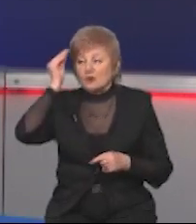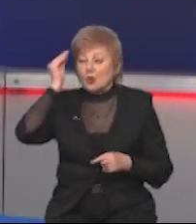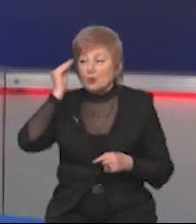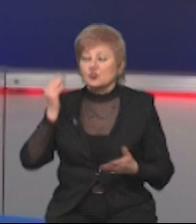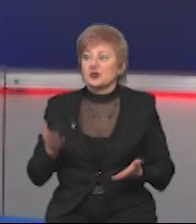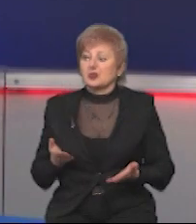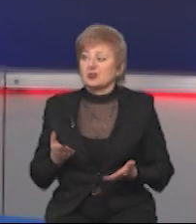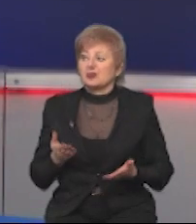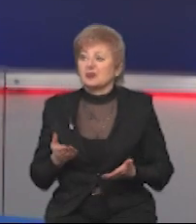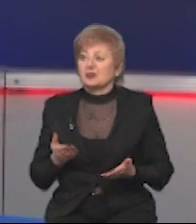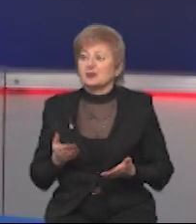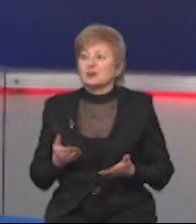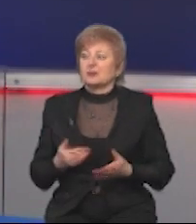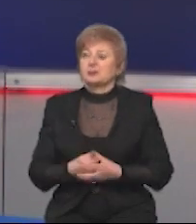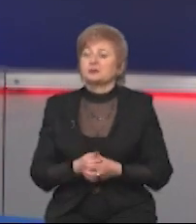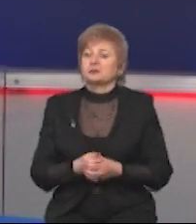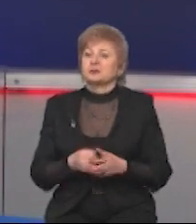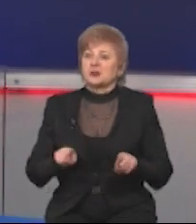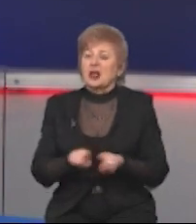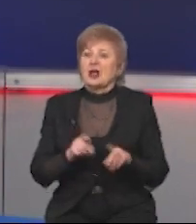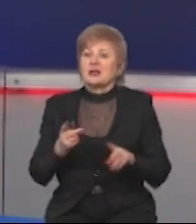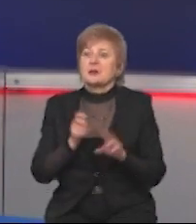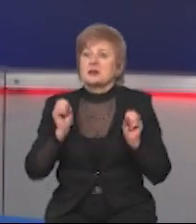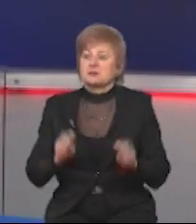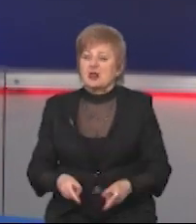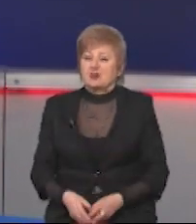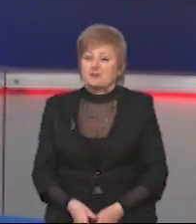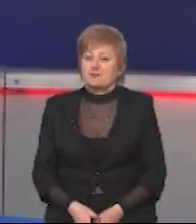власне, виникає небезпека.